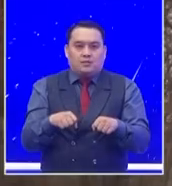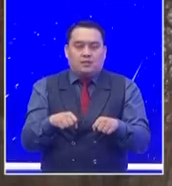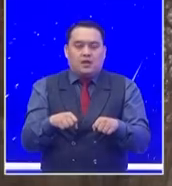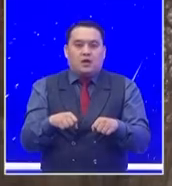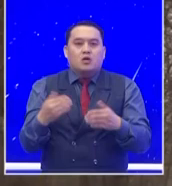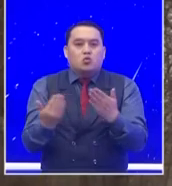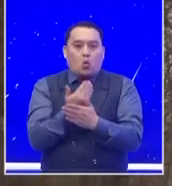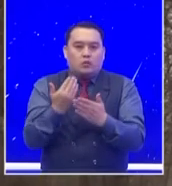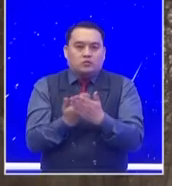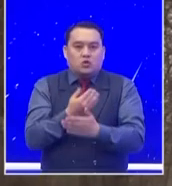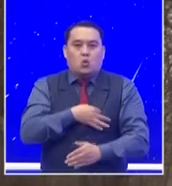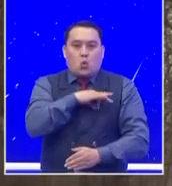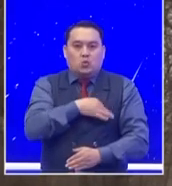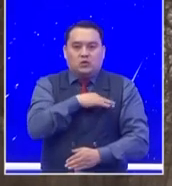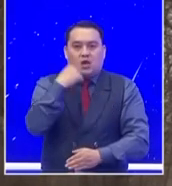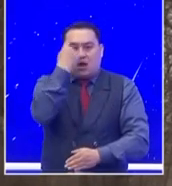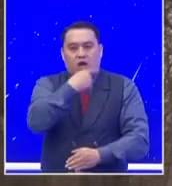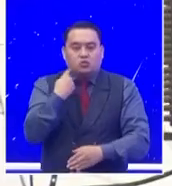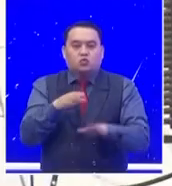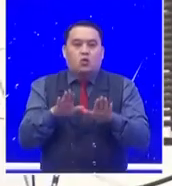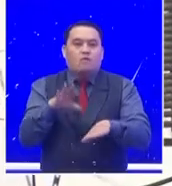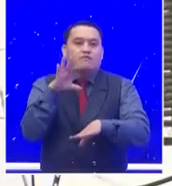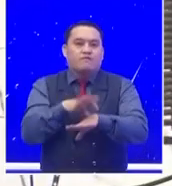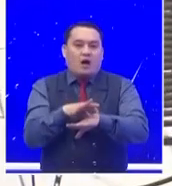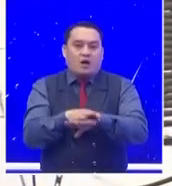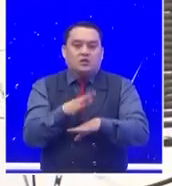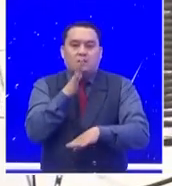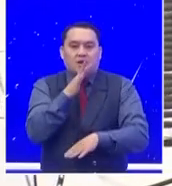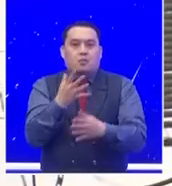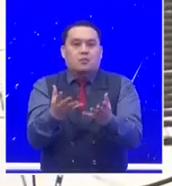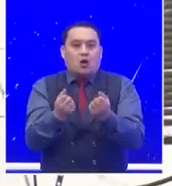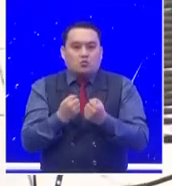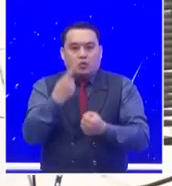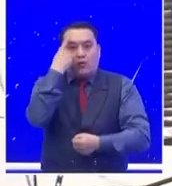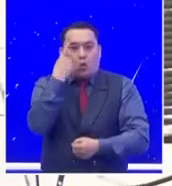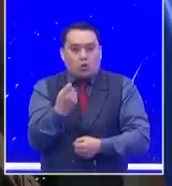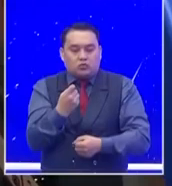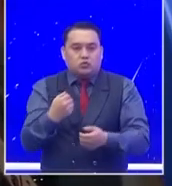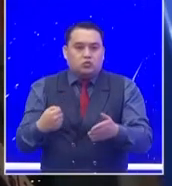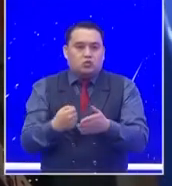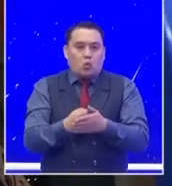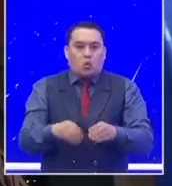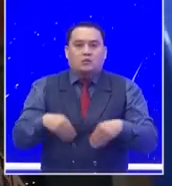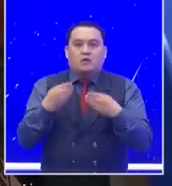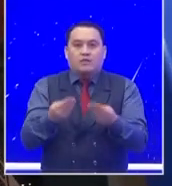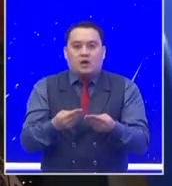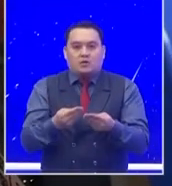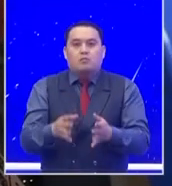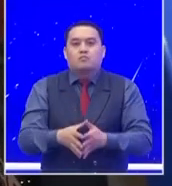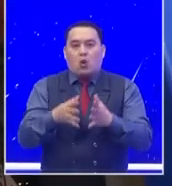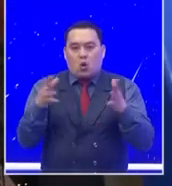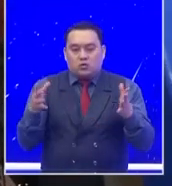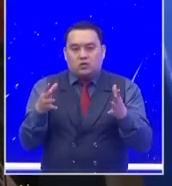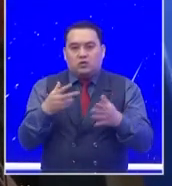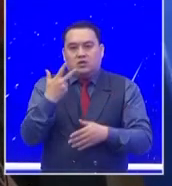новшеством для юридических лиц становится тот факт что теперь срок с момента получения уведомления для отключения подачи электричества стал больше